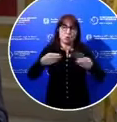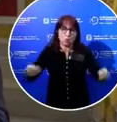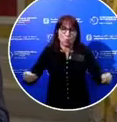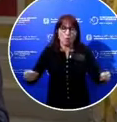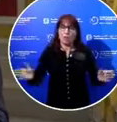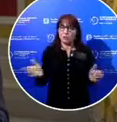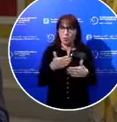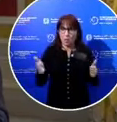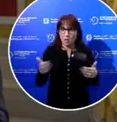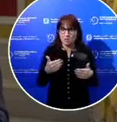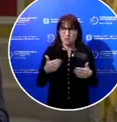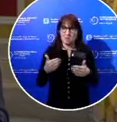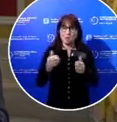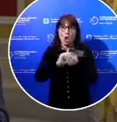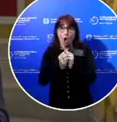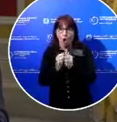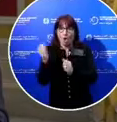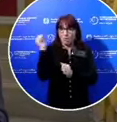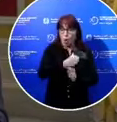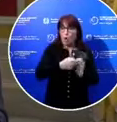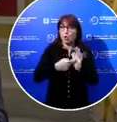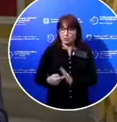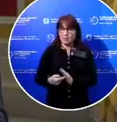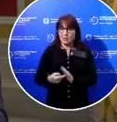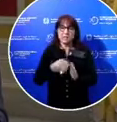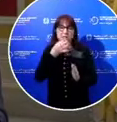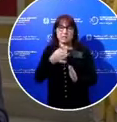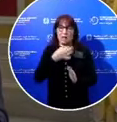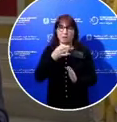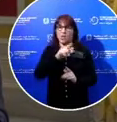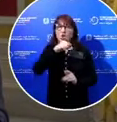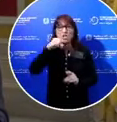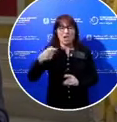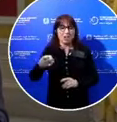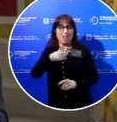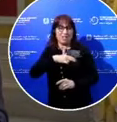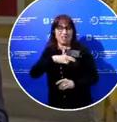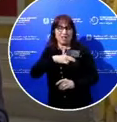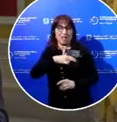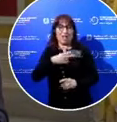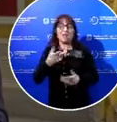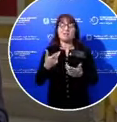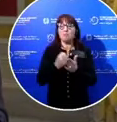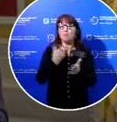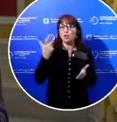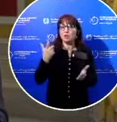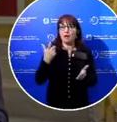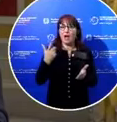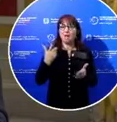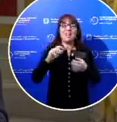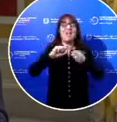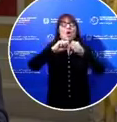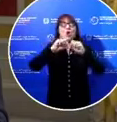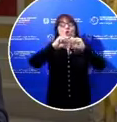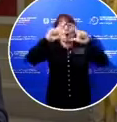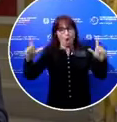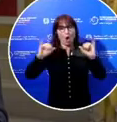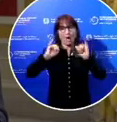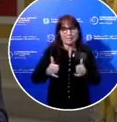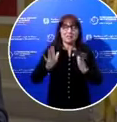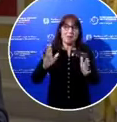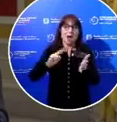disponibili. La lotta contro le dipendenze va fatta senza etichette ideologiche, che possono andar bene per gli slogan, ma non per